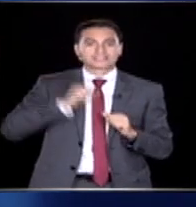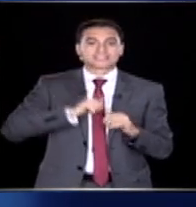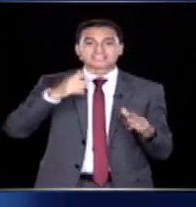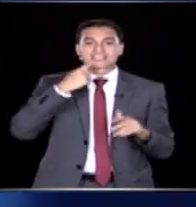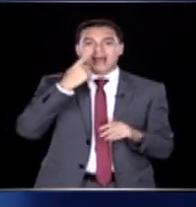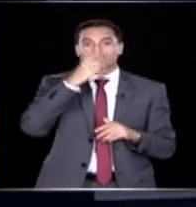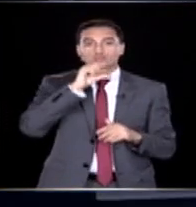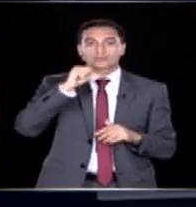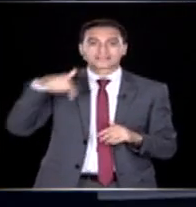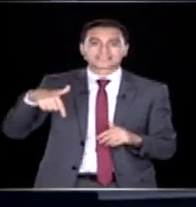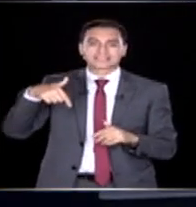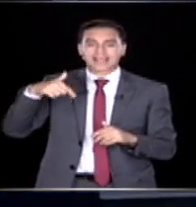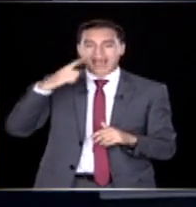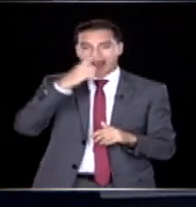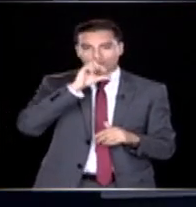12969